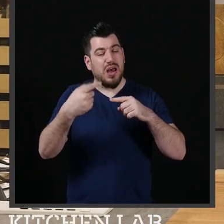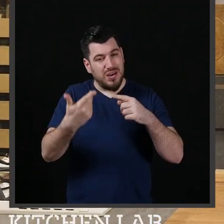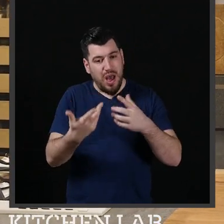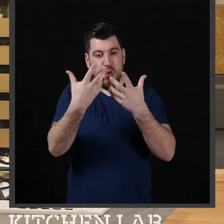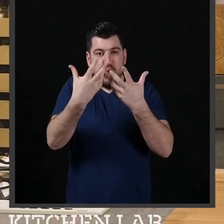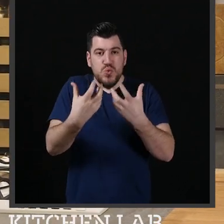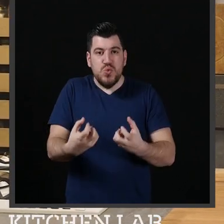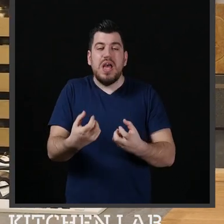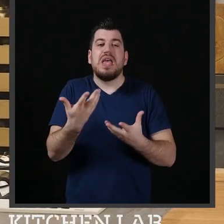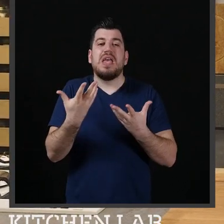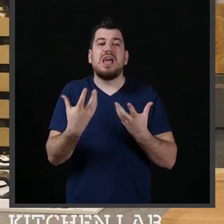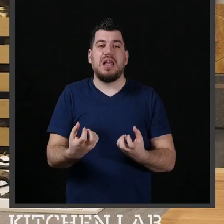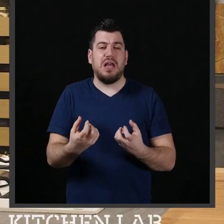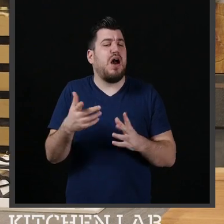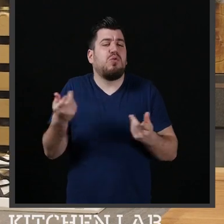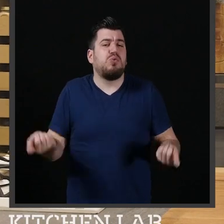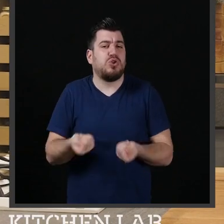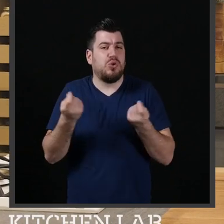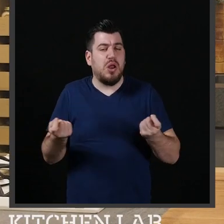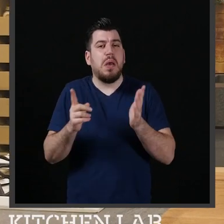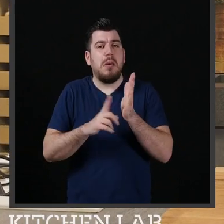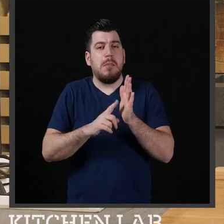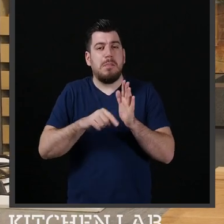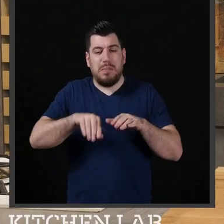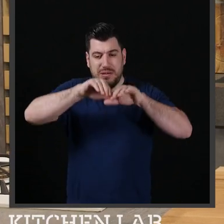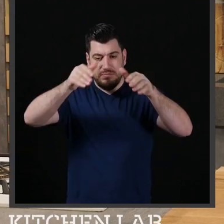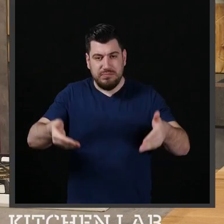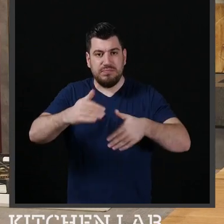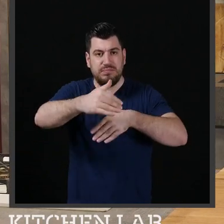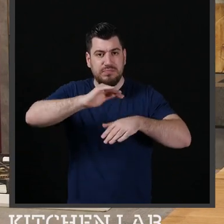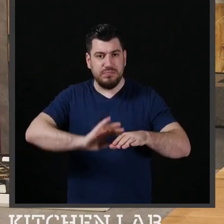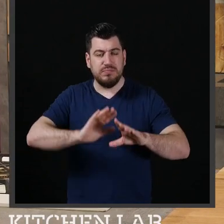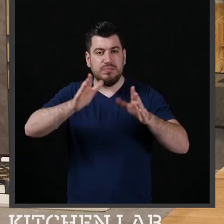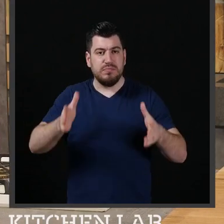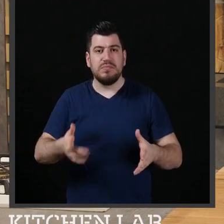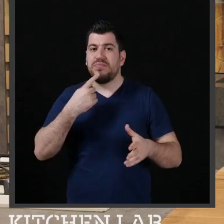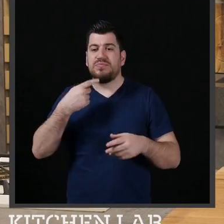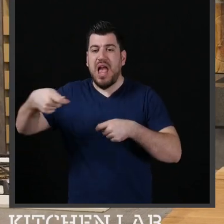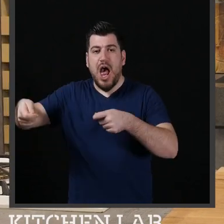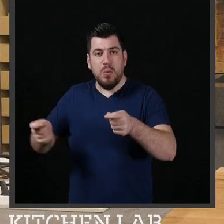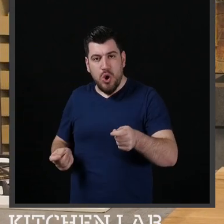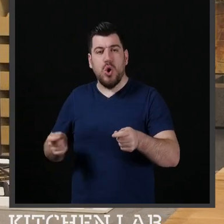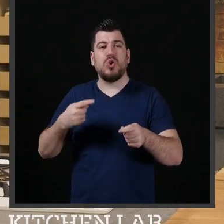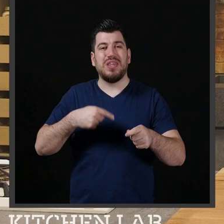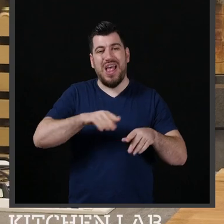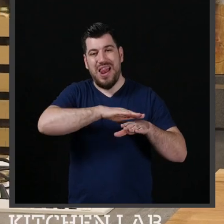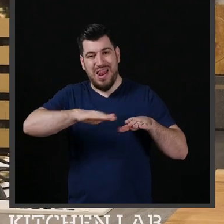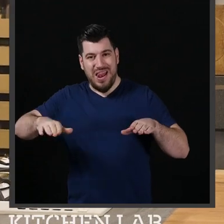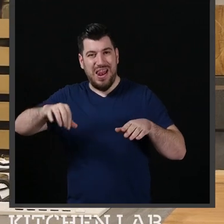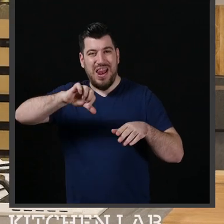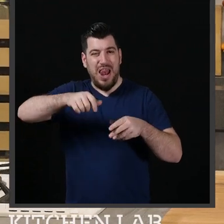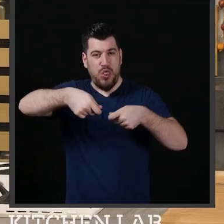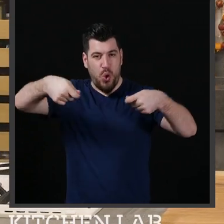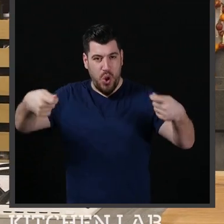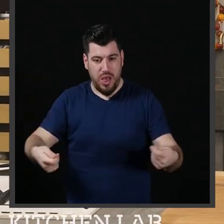το κάνουμε αυτό? Κλείνοντας ερμητικά κλειστά το ταψάκι μας. Θα κλείσουμε με αλουμινόχαρτο και λαδόκολλα, θα ψήσουμε για 30 λεπτά και μετά